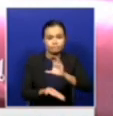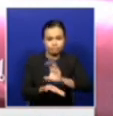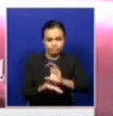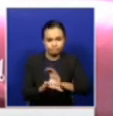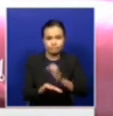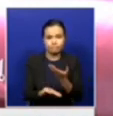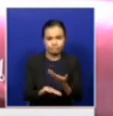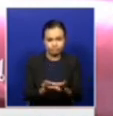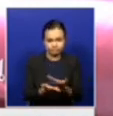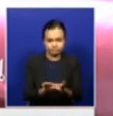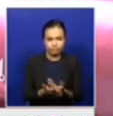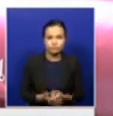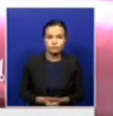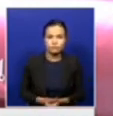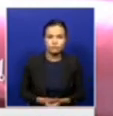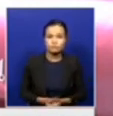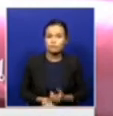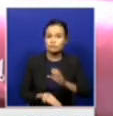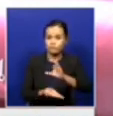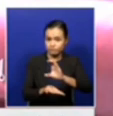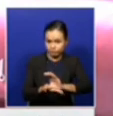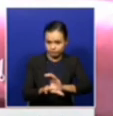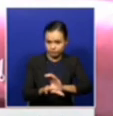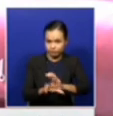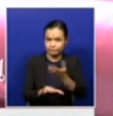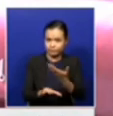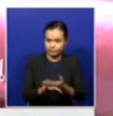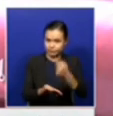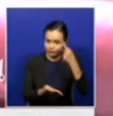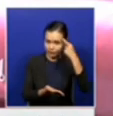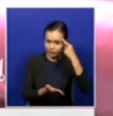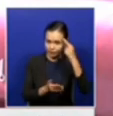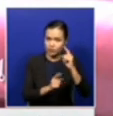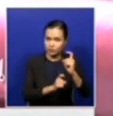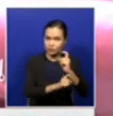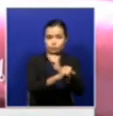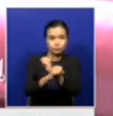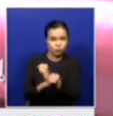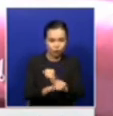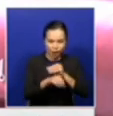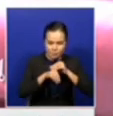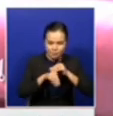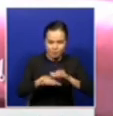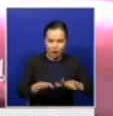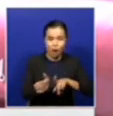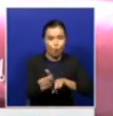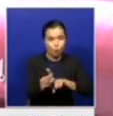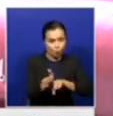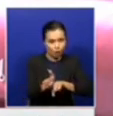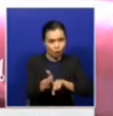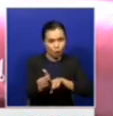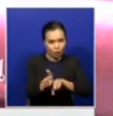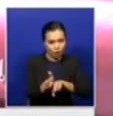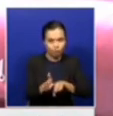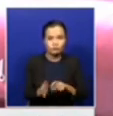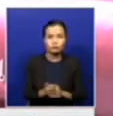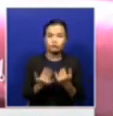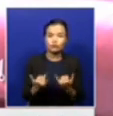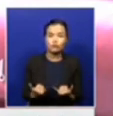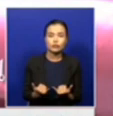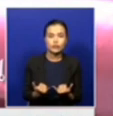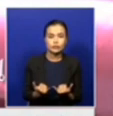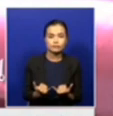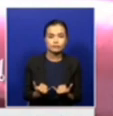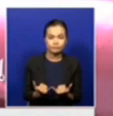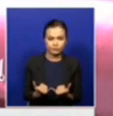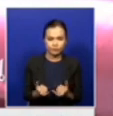ครับนักลงทุนก็ต้องคำนึงถึงความปลอดภัยจากการแพร่ระบาดของไวรัสซึ่งในปัจจุบันเขา